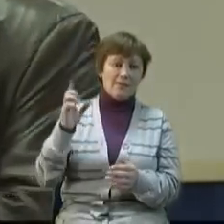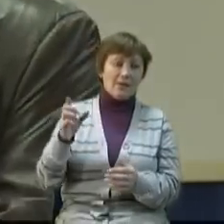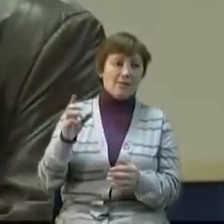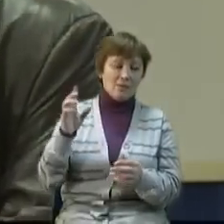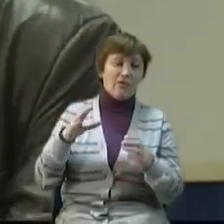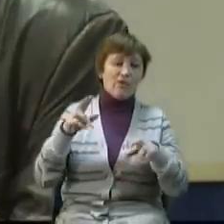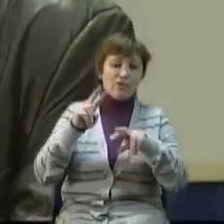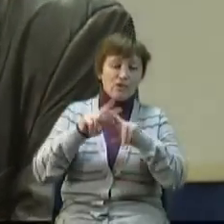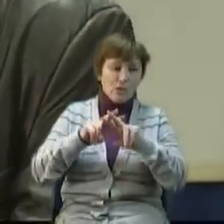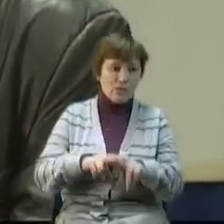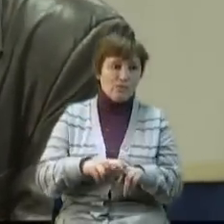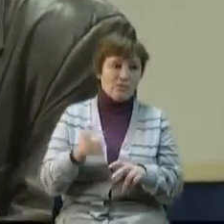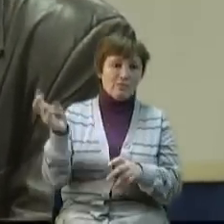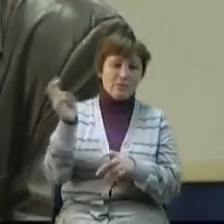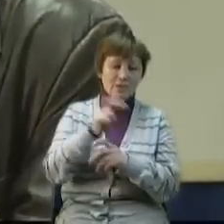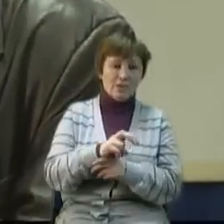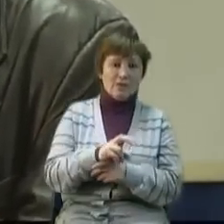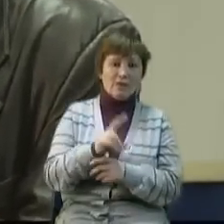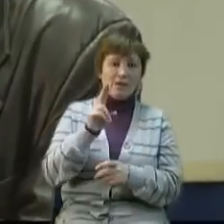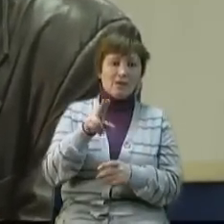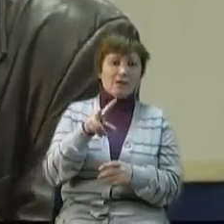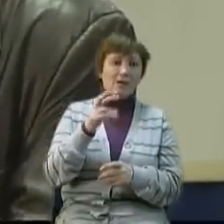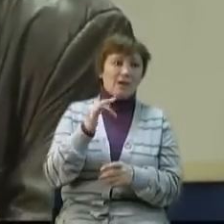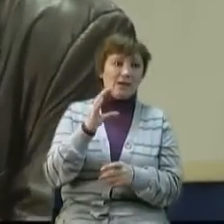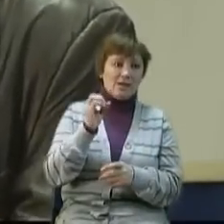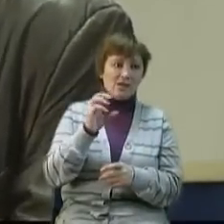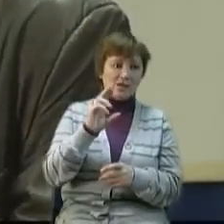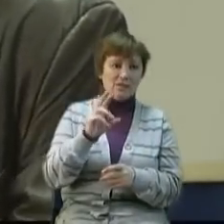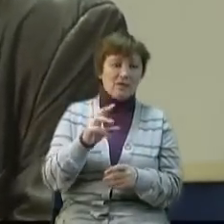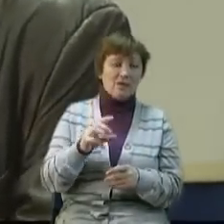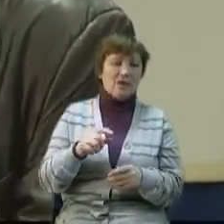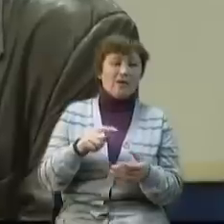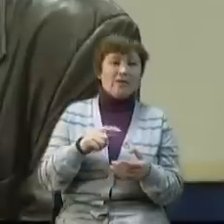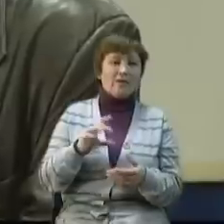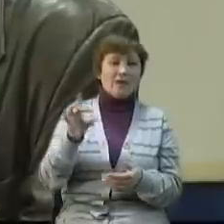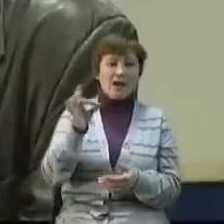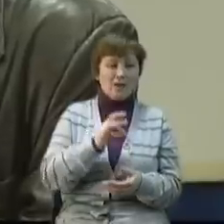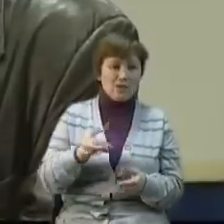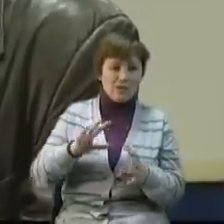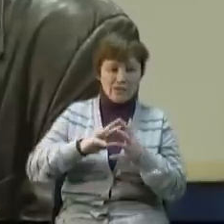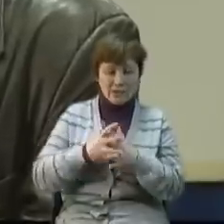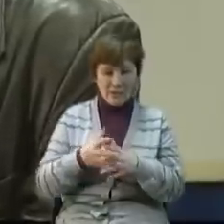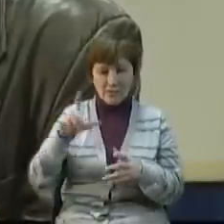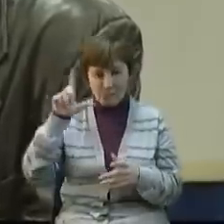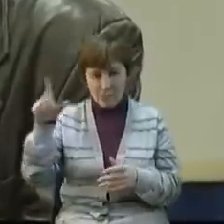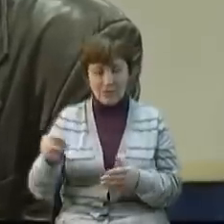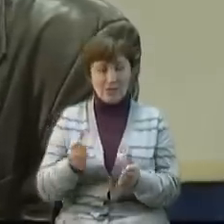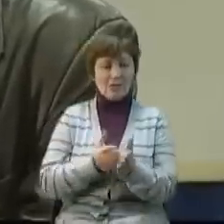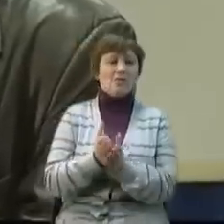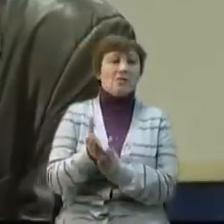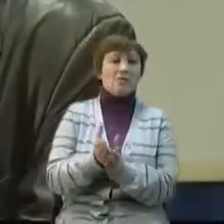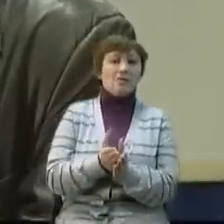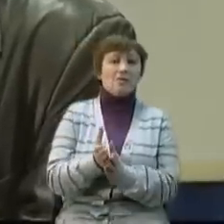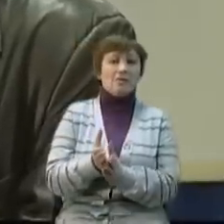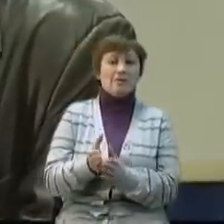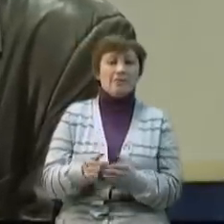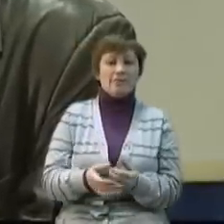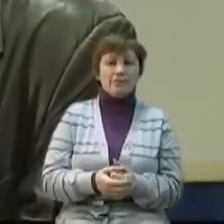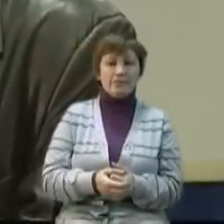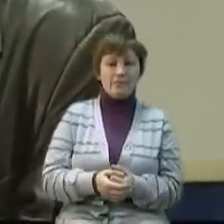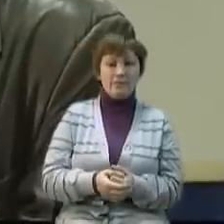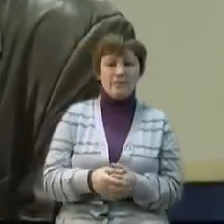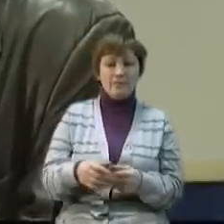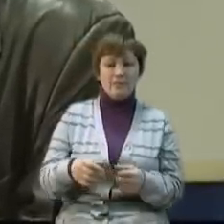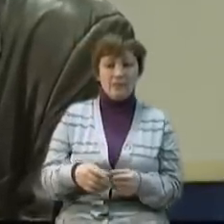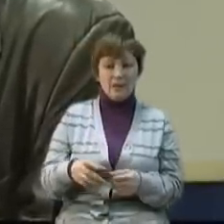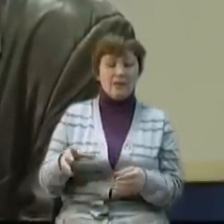ходить. Потом в Кличевский район, там, к деревне Гонча начали ездить. Еще Володя вел служение. Вот так